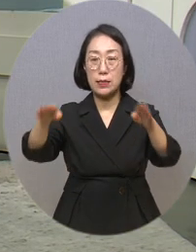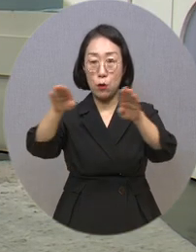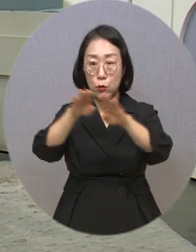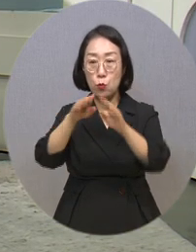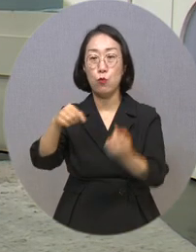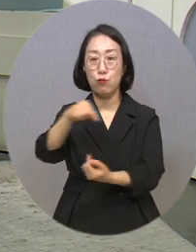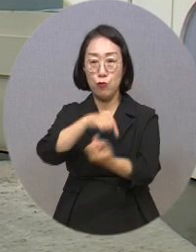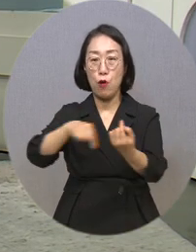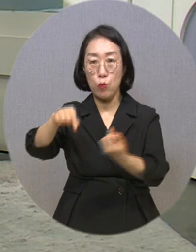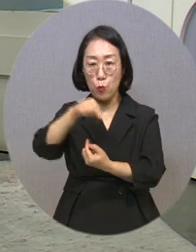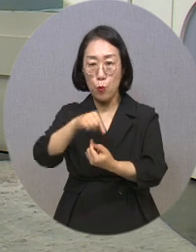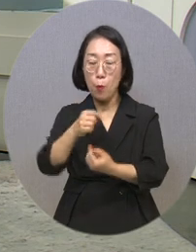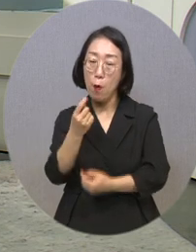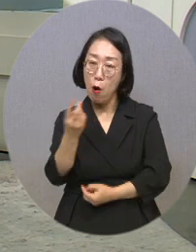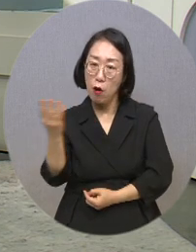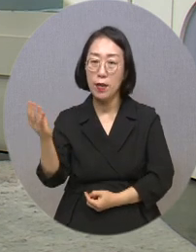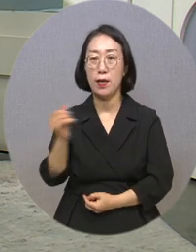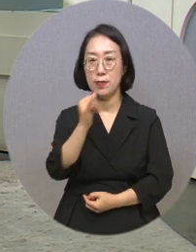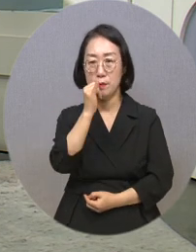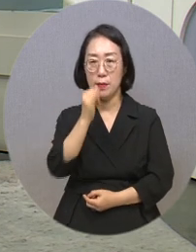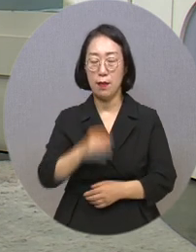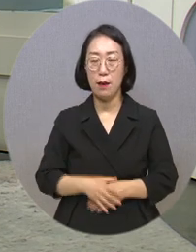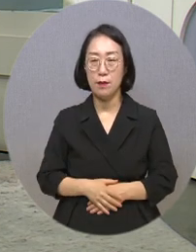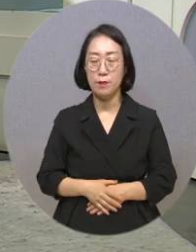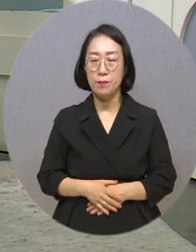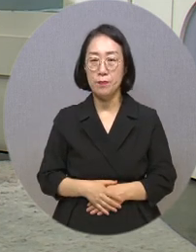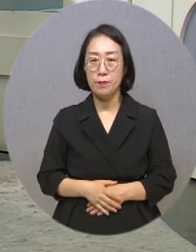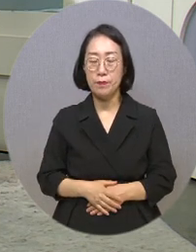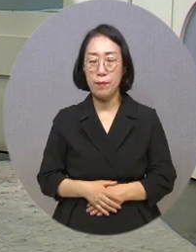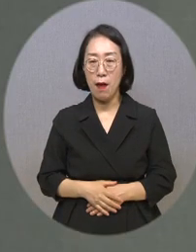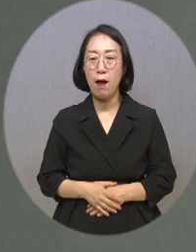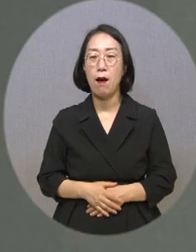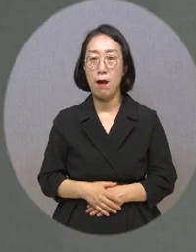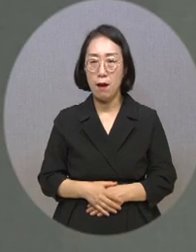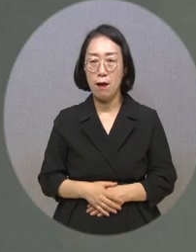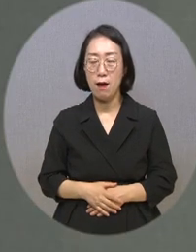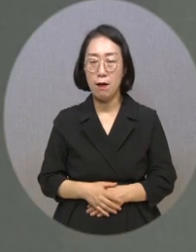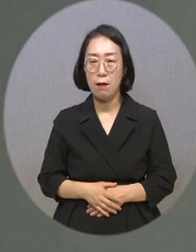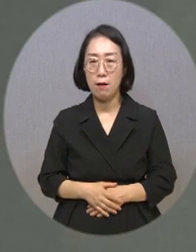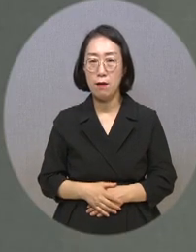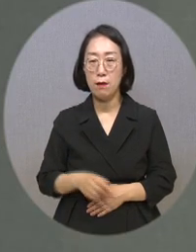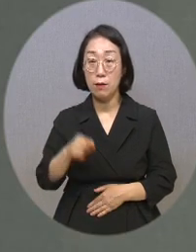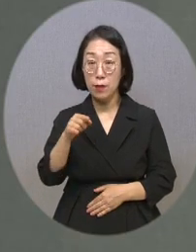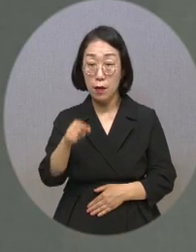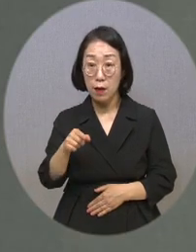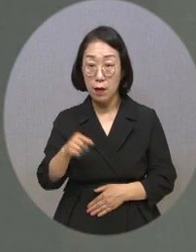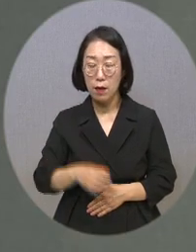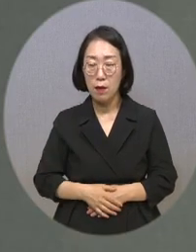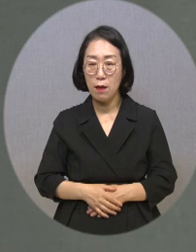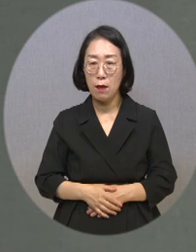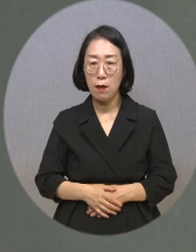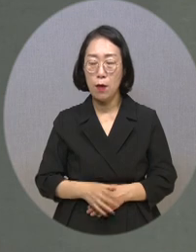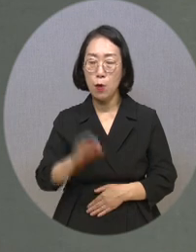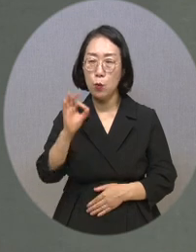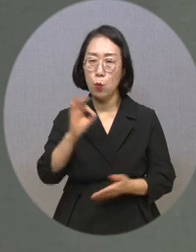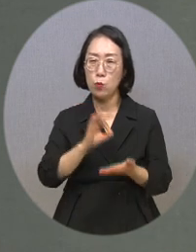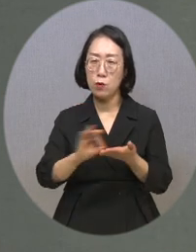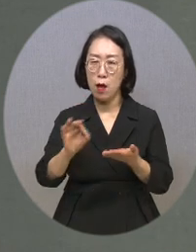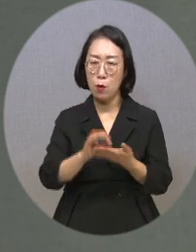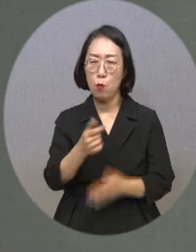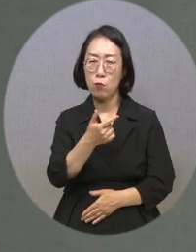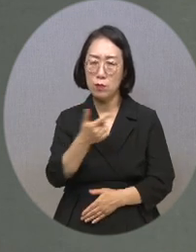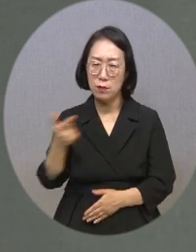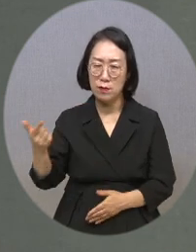하는 게 몇 개 있습니다. 네. 네. 그 말씀을 듣다 보니까 뭐 그렇게 적은 돈 가지고는 안 될 것